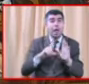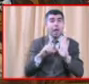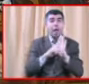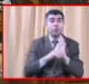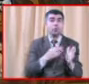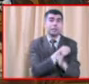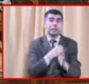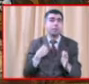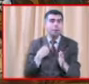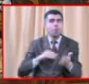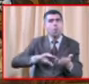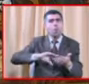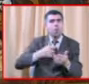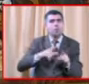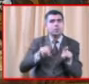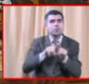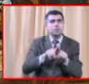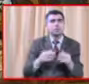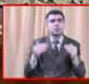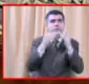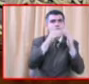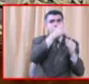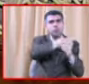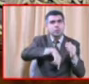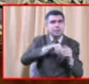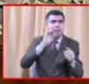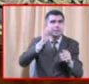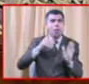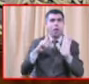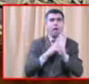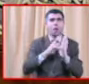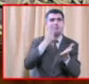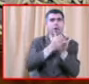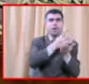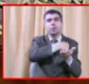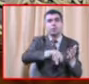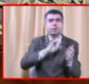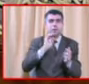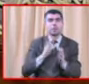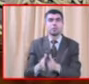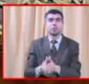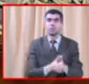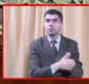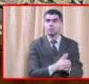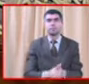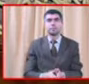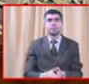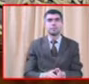الصحة بالتوفر يعني الكفاية. شكرا والحق في الصحة. هل هناك من تعقيب إضافي؟